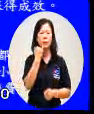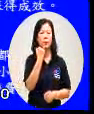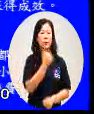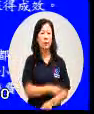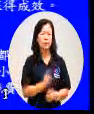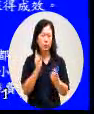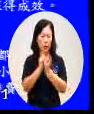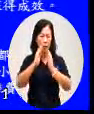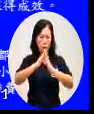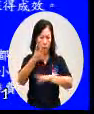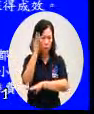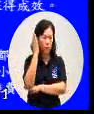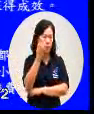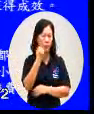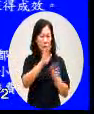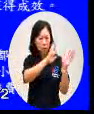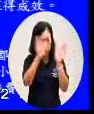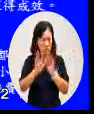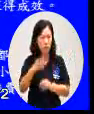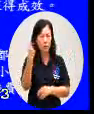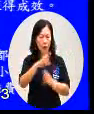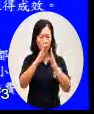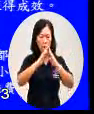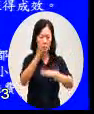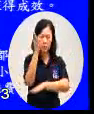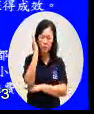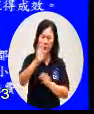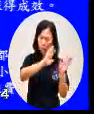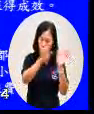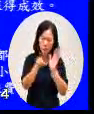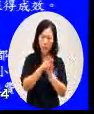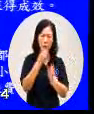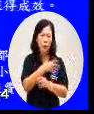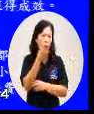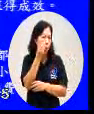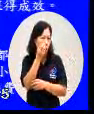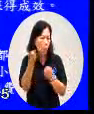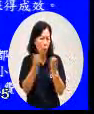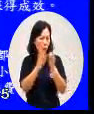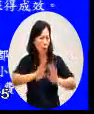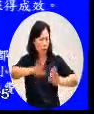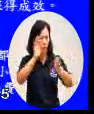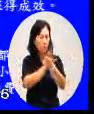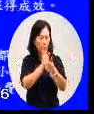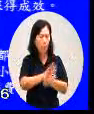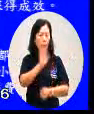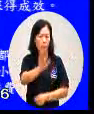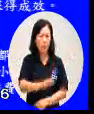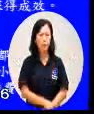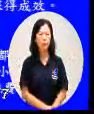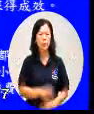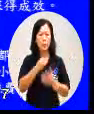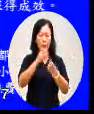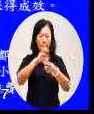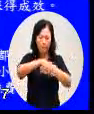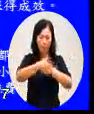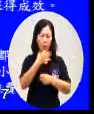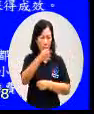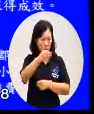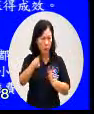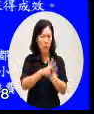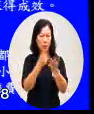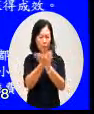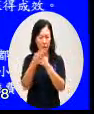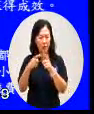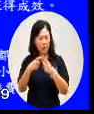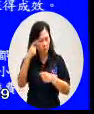市政的景观，还有我们市政府的形象、观光发展事业的帮助哈，包括建设经费、民众的心